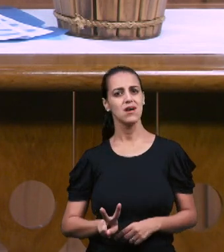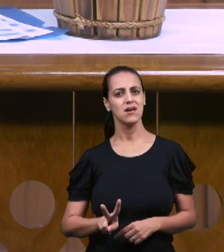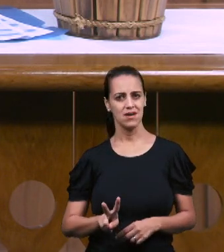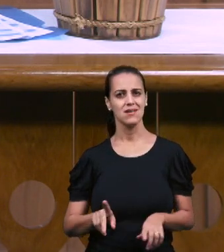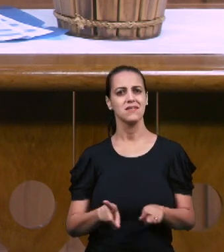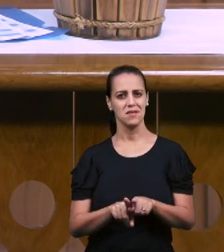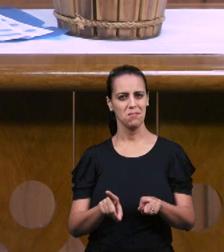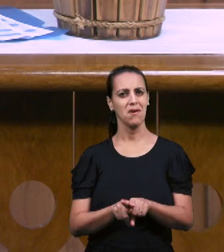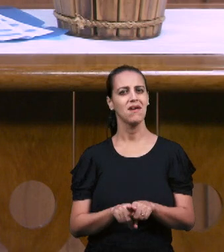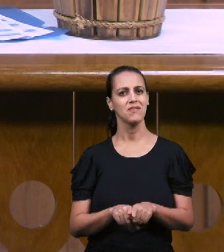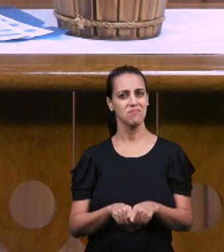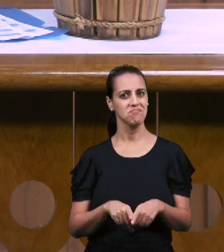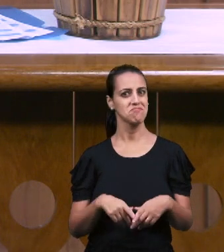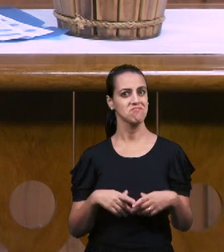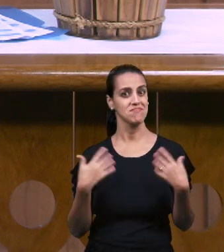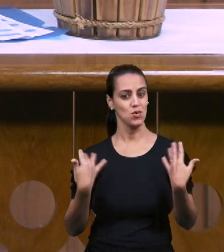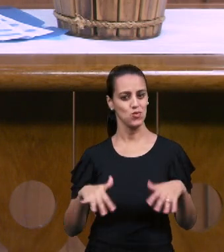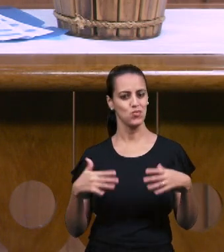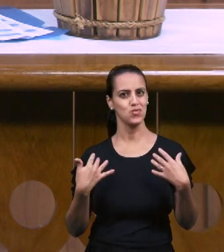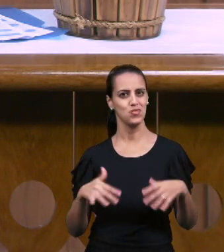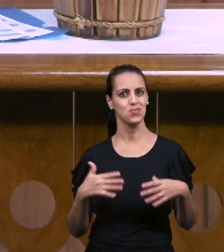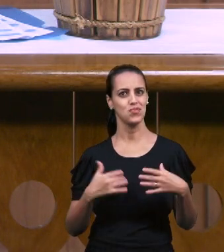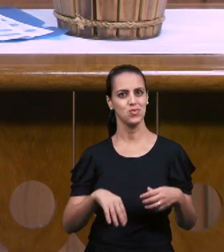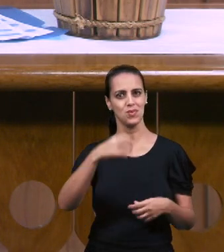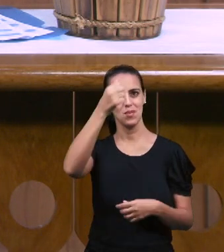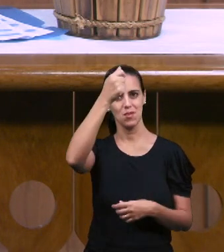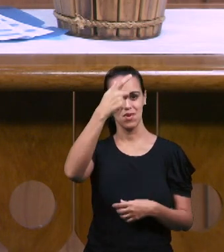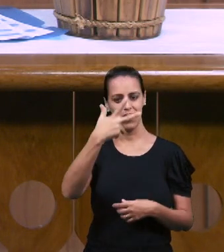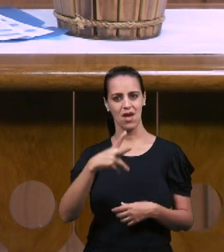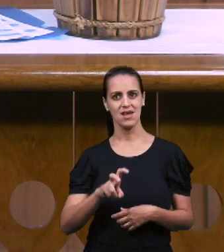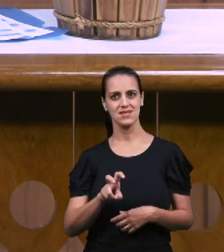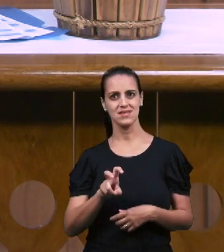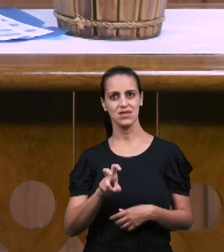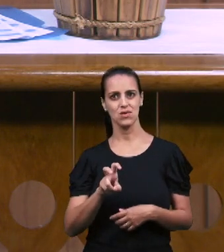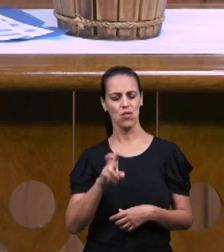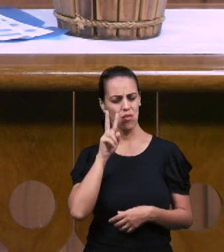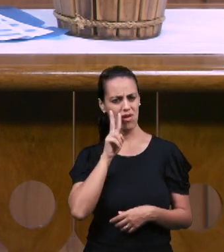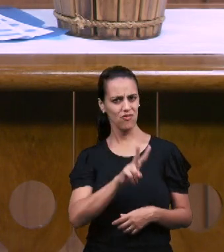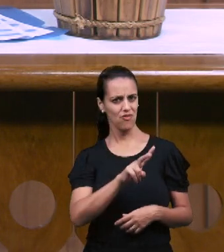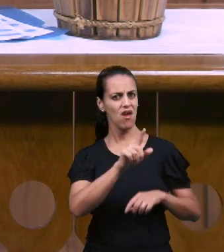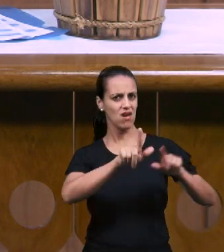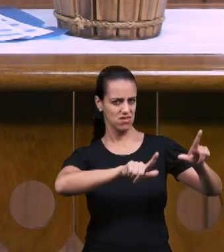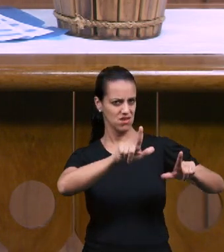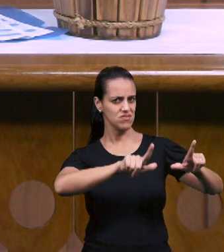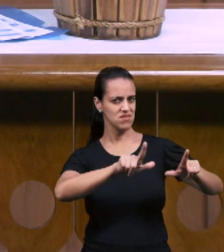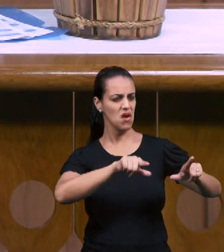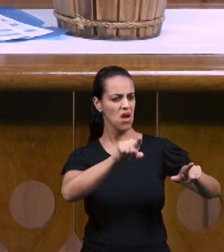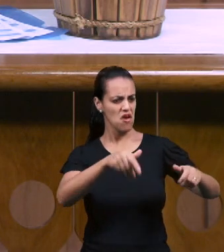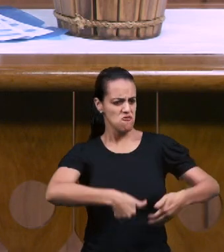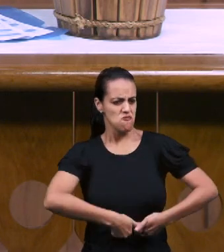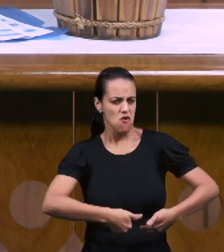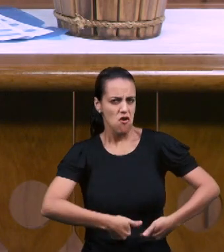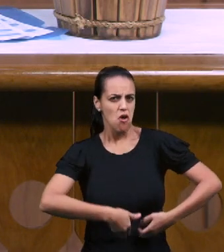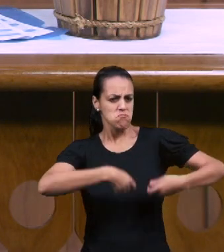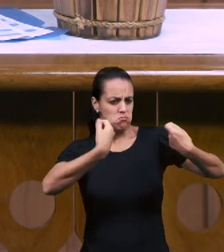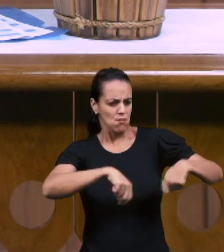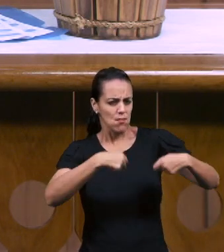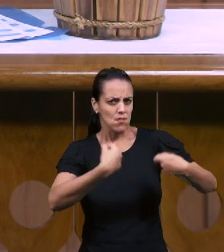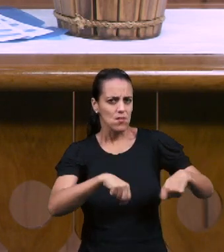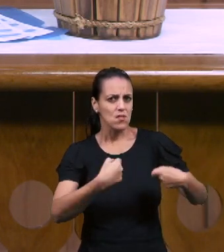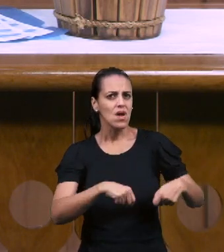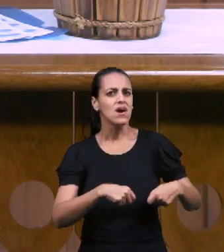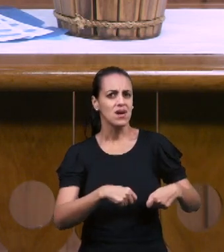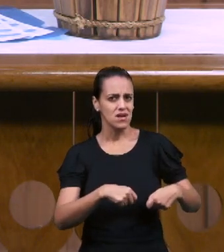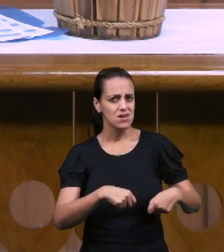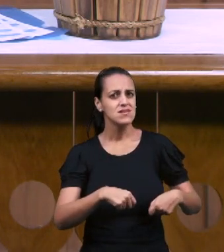trouve en première place. Vous voyez, tout le monde est un peuple qui est à la fin de besoin. Je veux vous dire